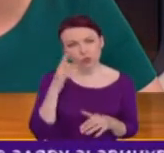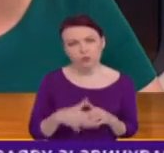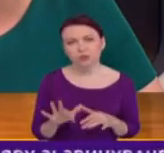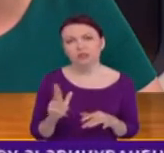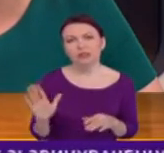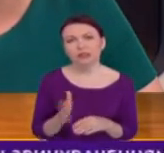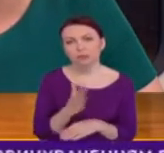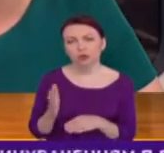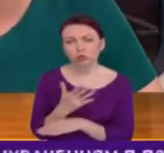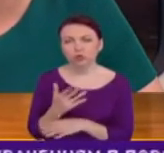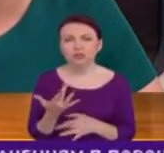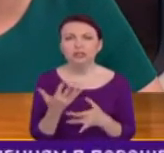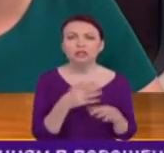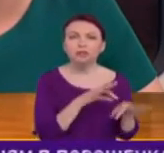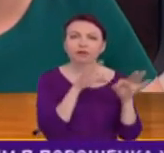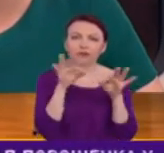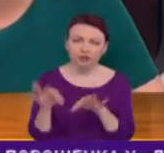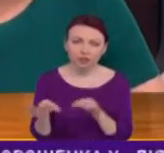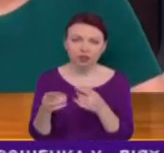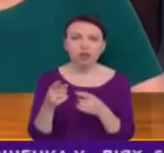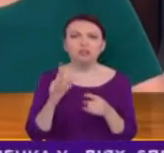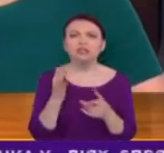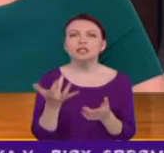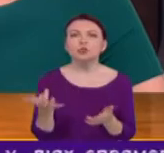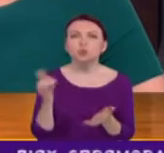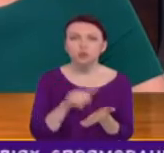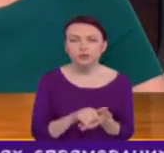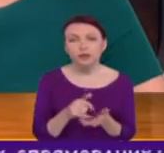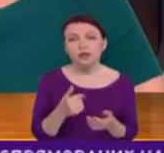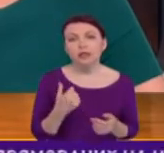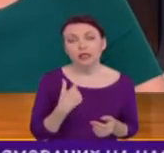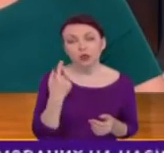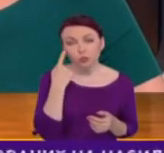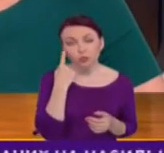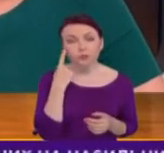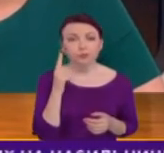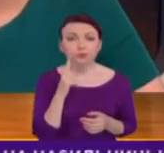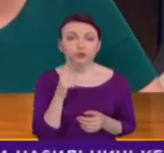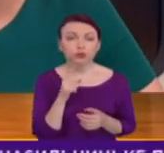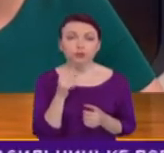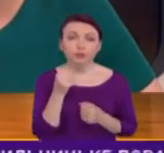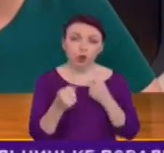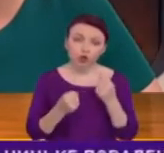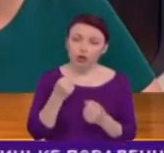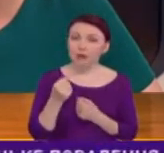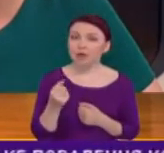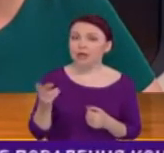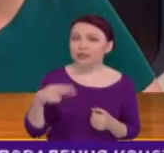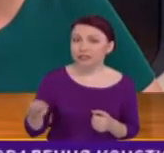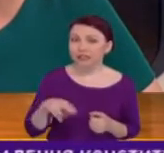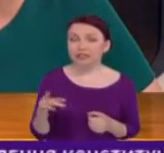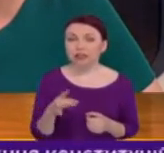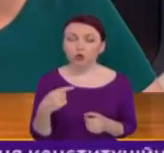можуть привезти, скільки можуть встановити. Я думаю, що класно, коли ми проїжджаємо саме в Деснянському районі, ми бачимо